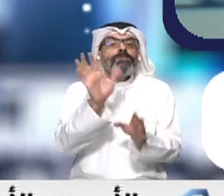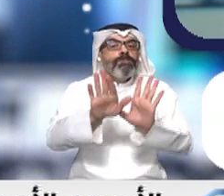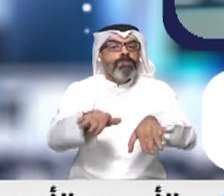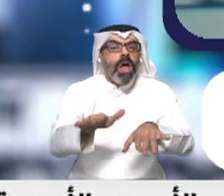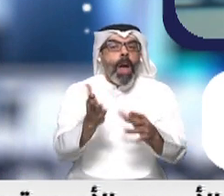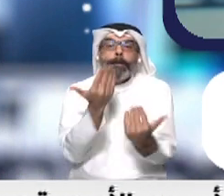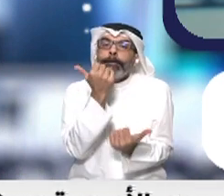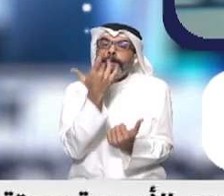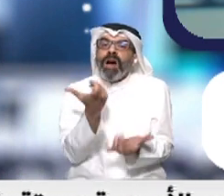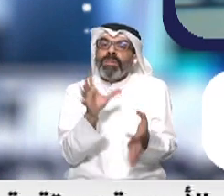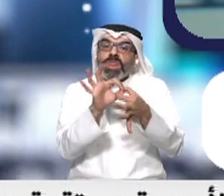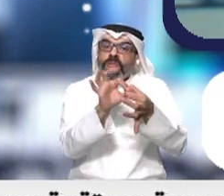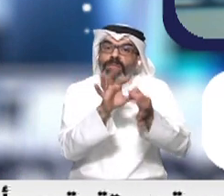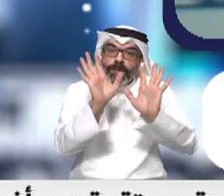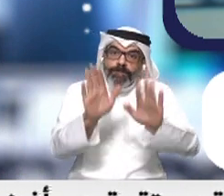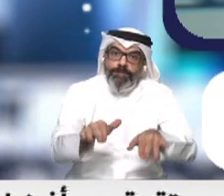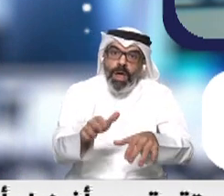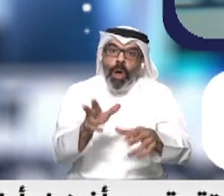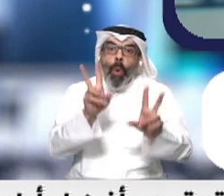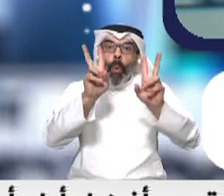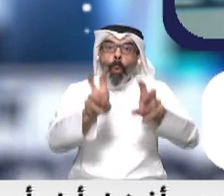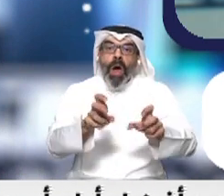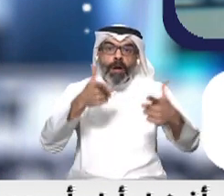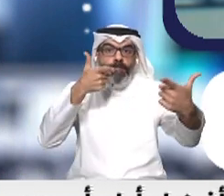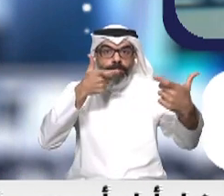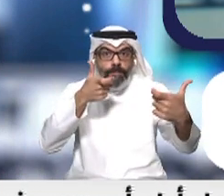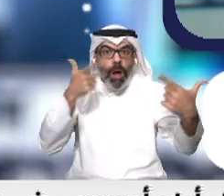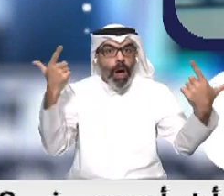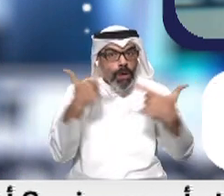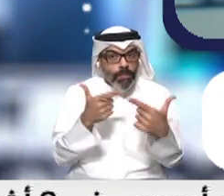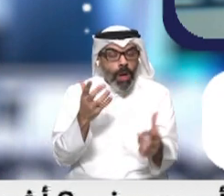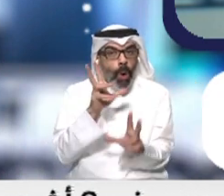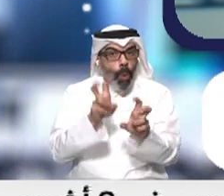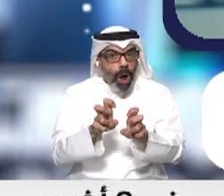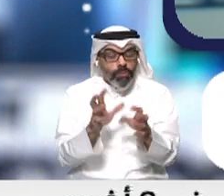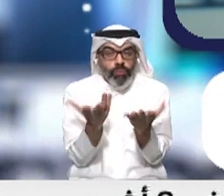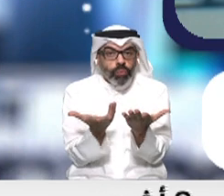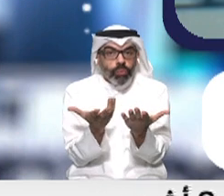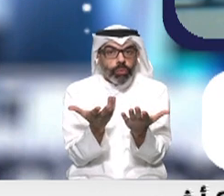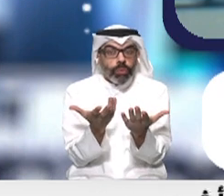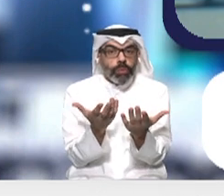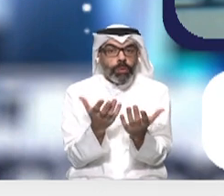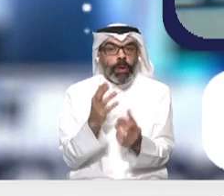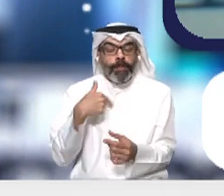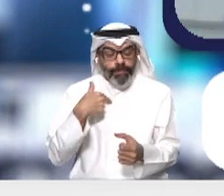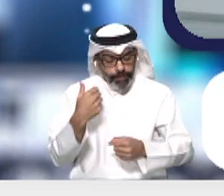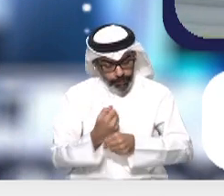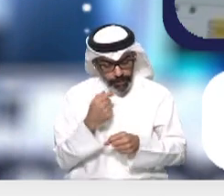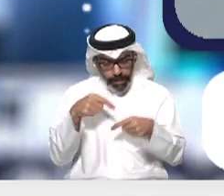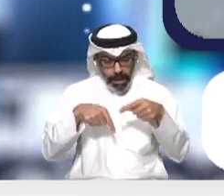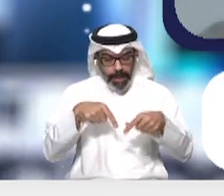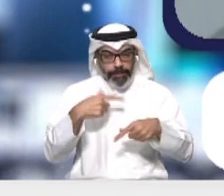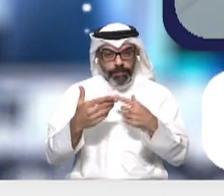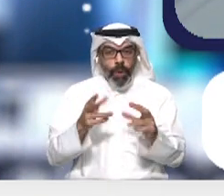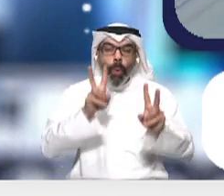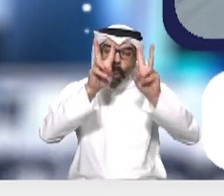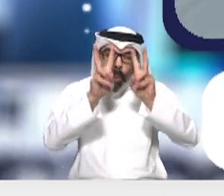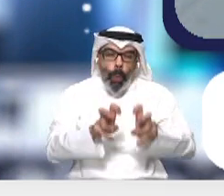إلى اتفاق لوقف إطلاق النار؟ يعني يمكن هو التحرك الآن هو لوقف إطلاق